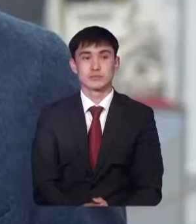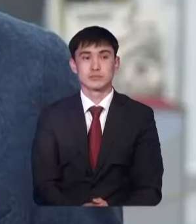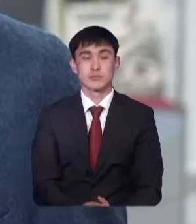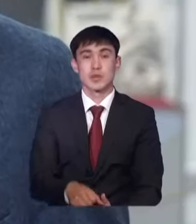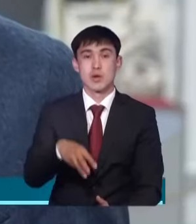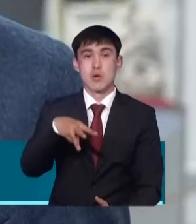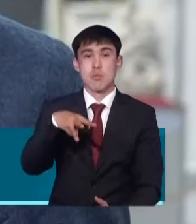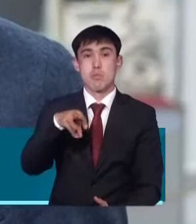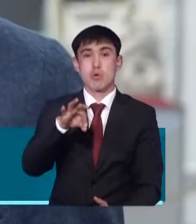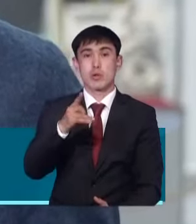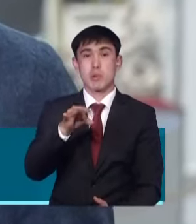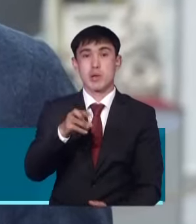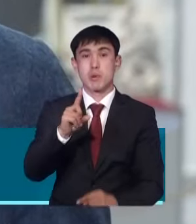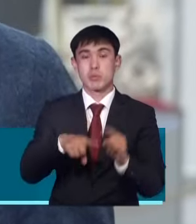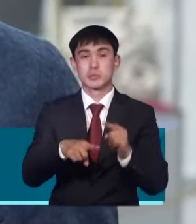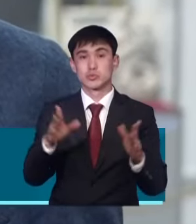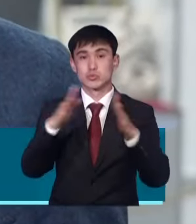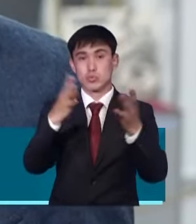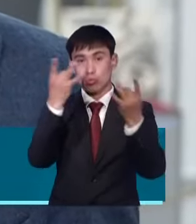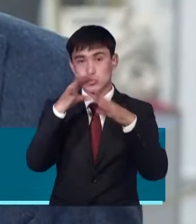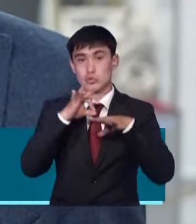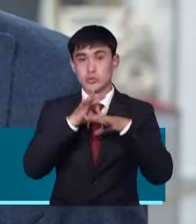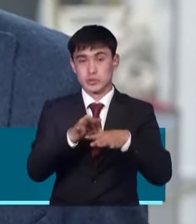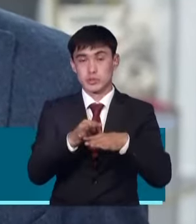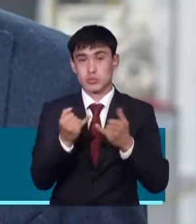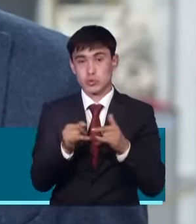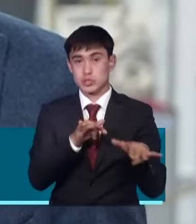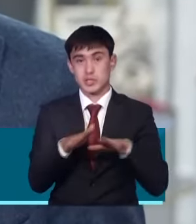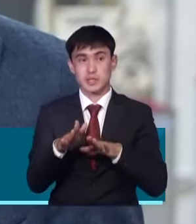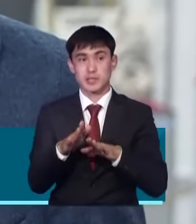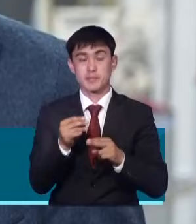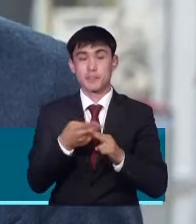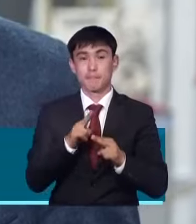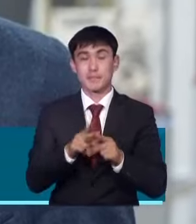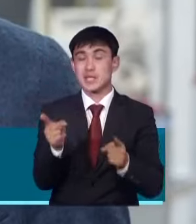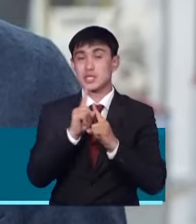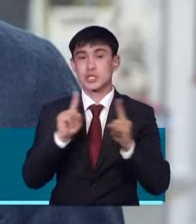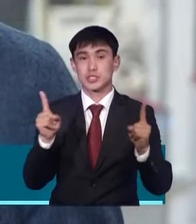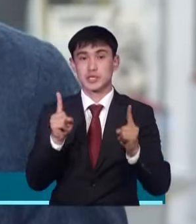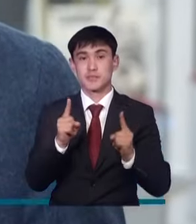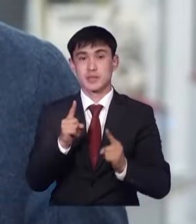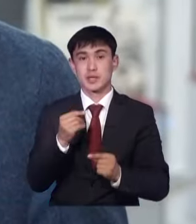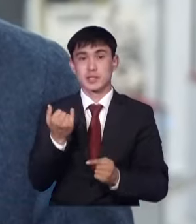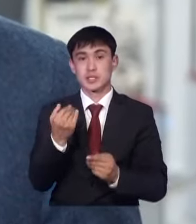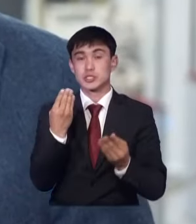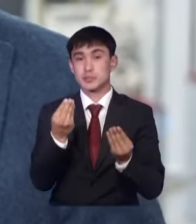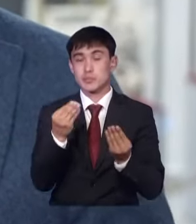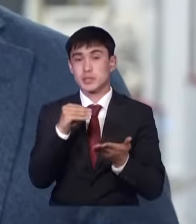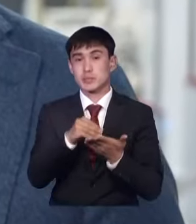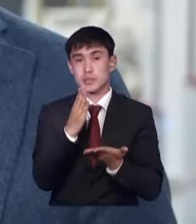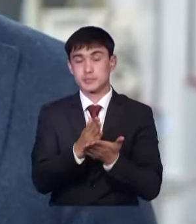Молықбай бабамыздың атындағы мәдениет үйінде өткізіліп жатқаннан кейін бүгінгі шараның да ең бір ерекше дүниесі фишкасы деп айтуға болатын